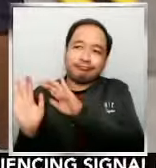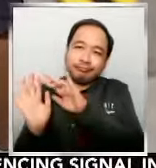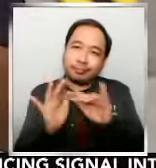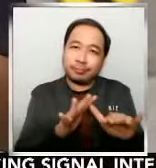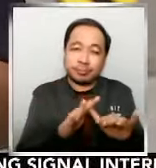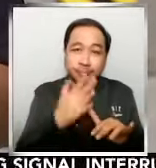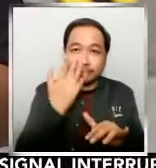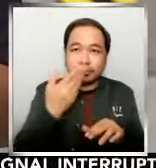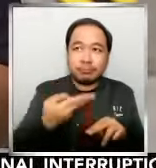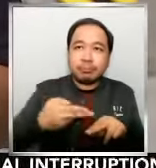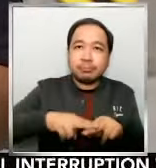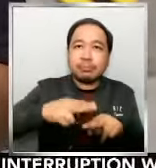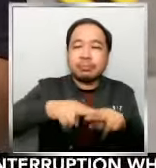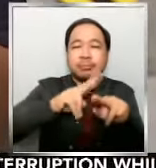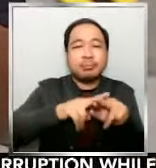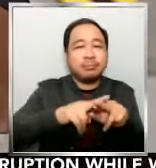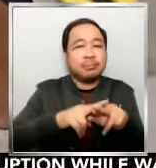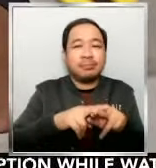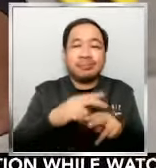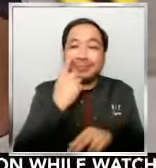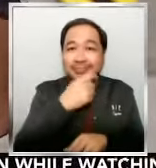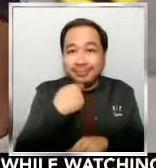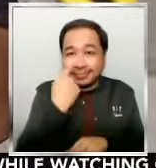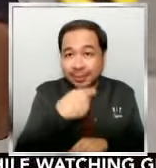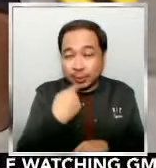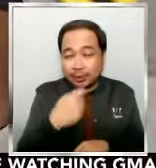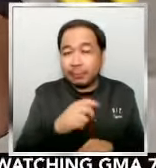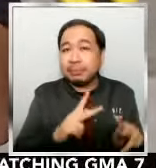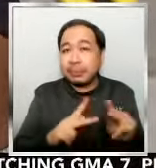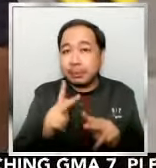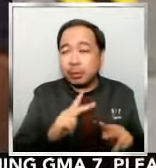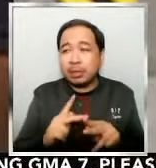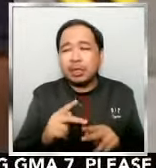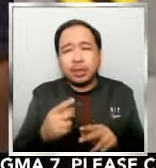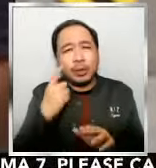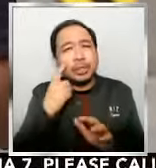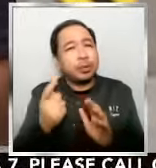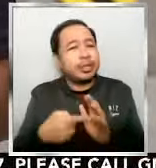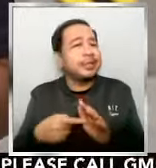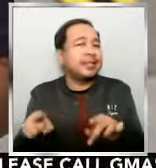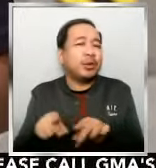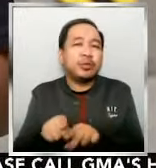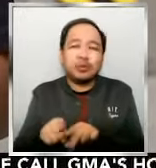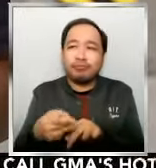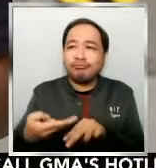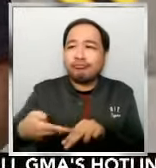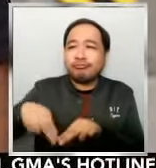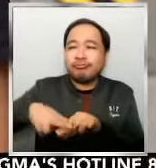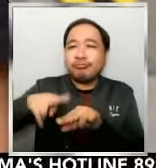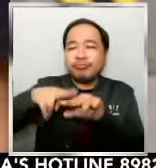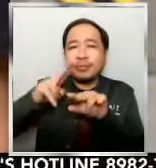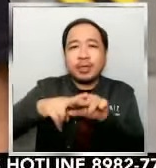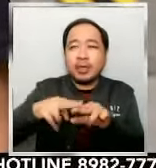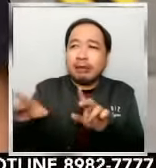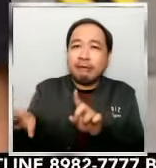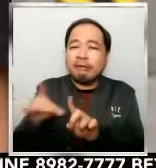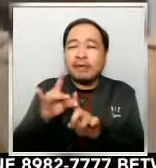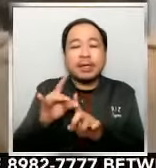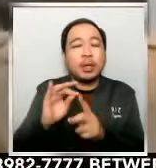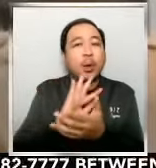bilang ng mga nagpapaswab test, kapansin-pansin umanong tumaas din ang bilang ng mga nagpo-positibo sa